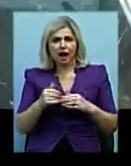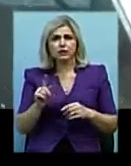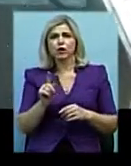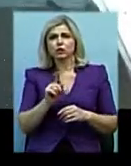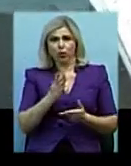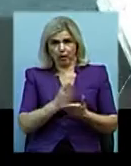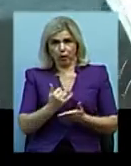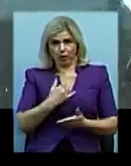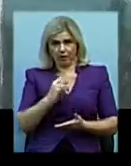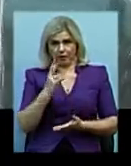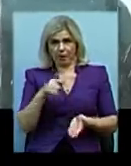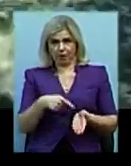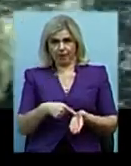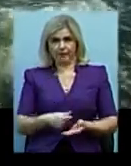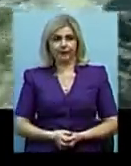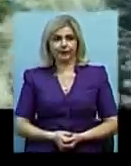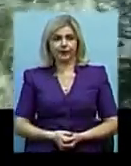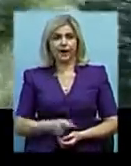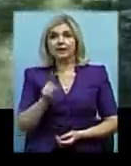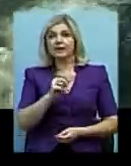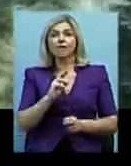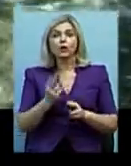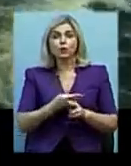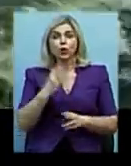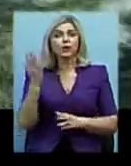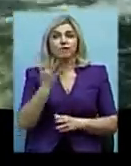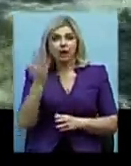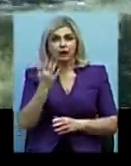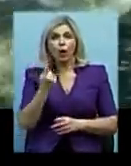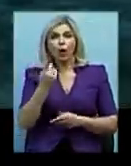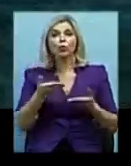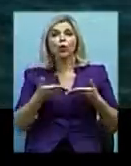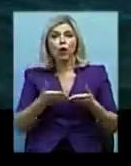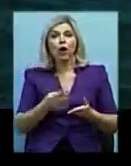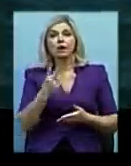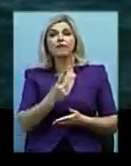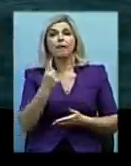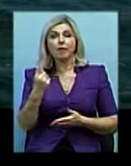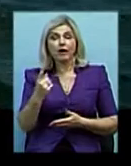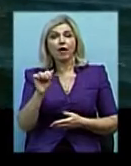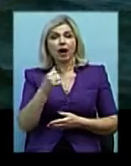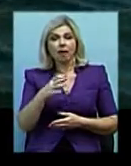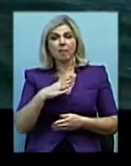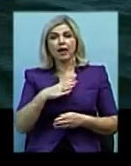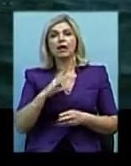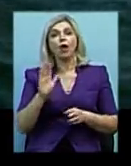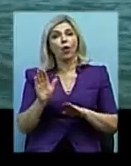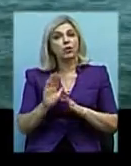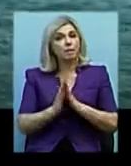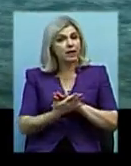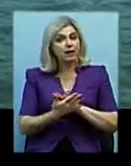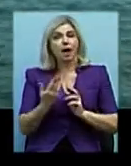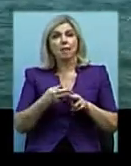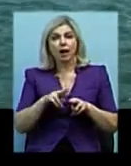нас в Миколаєві. Через відсутність вітру одну гонку 21 серпня було відмінено. Тому сьогодні